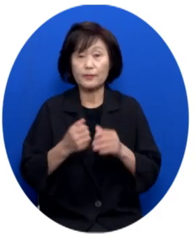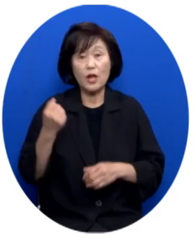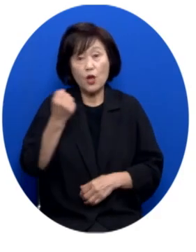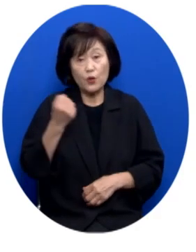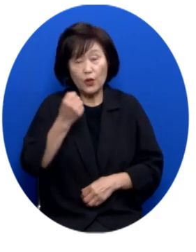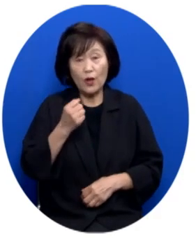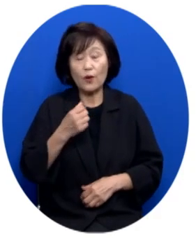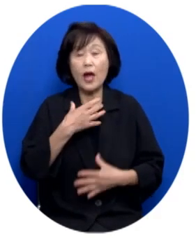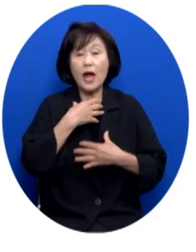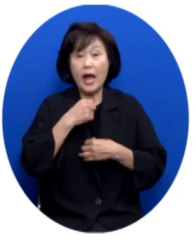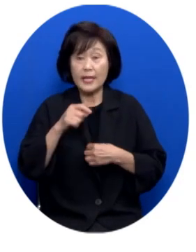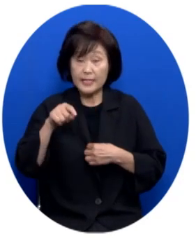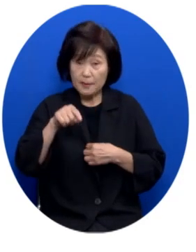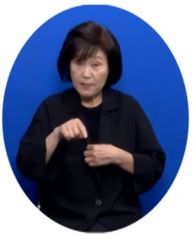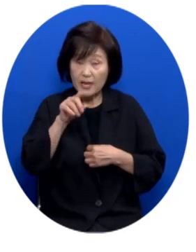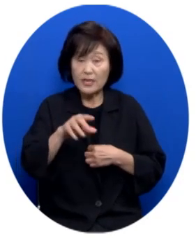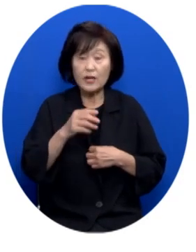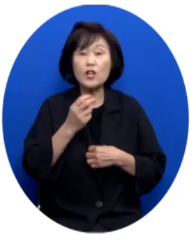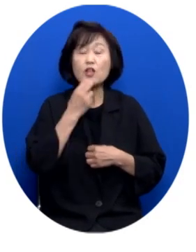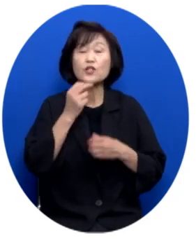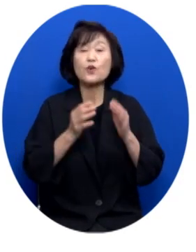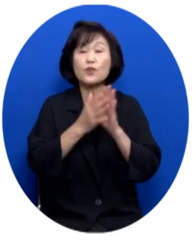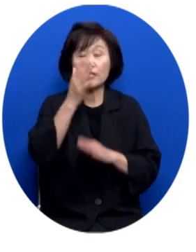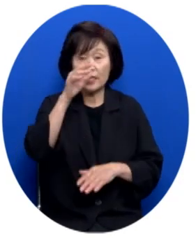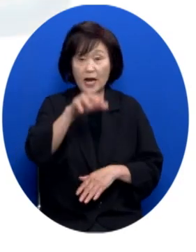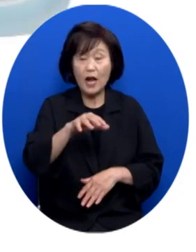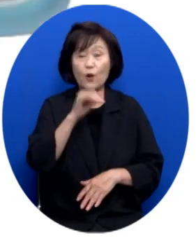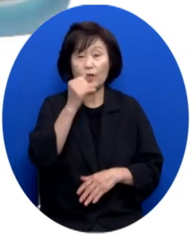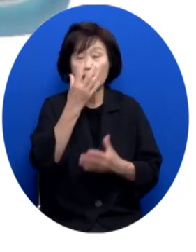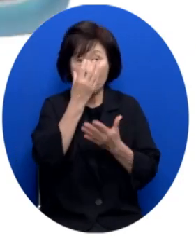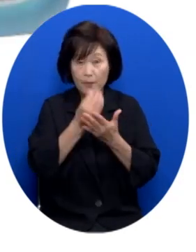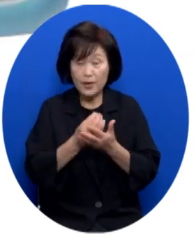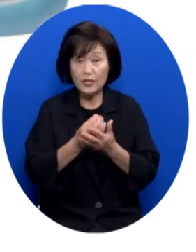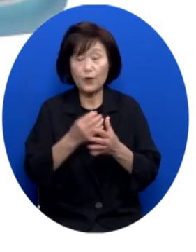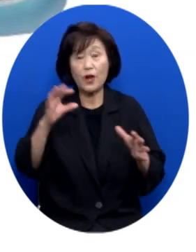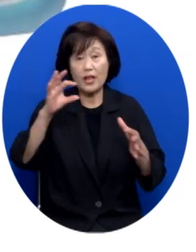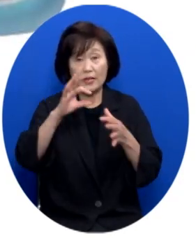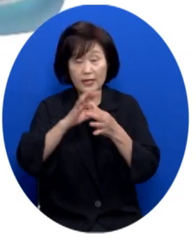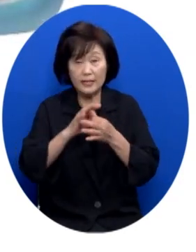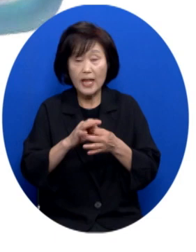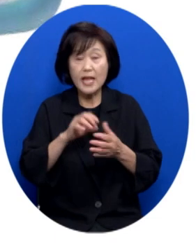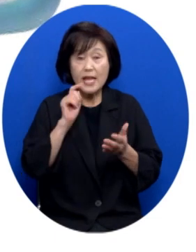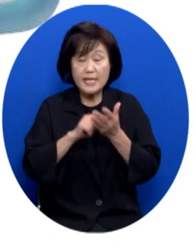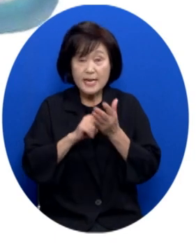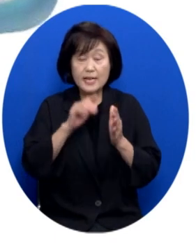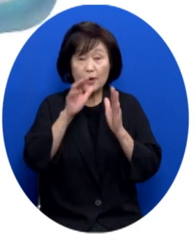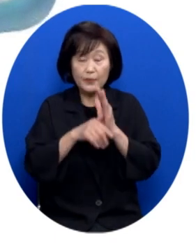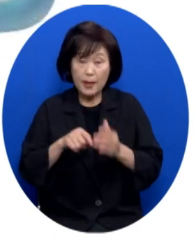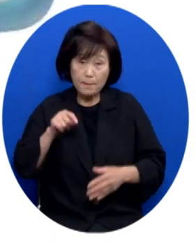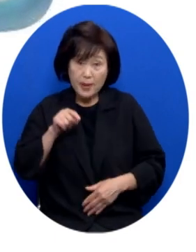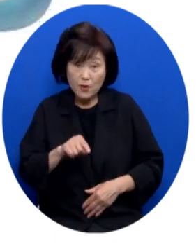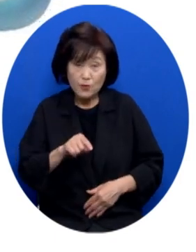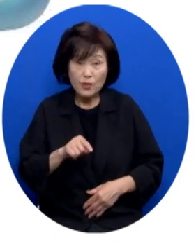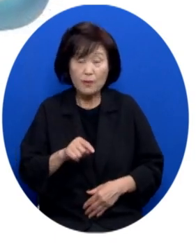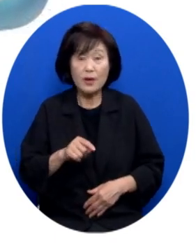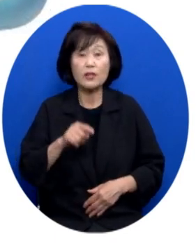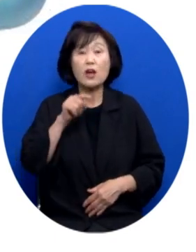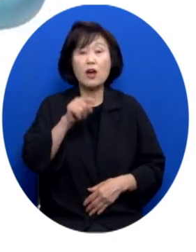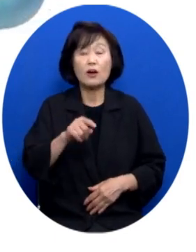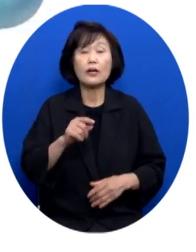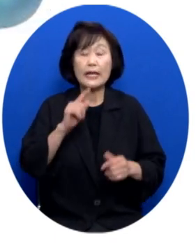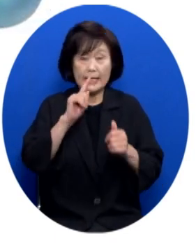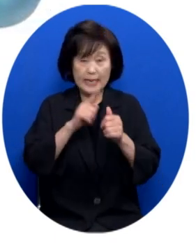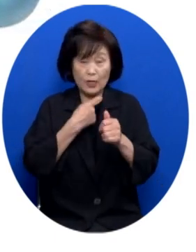안심벨 헬프미는 서울시가 운영하는 안심이 애플리케이션과 연동돼 긴급 상황 시 벨을 누르면 자치구